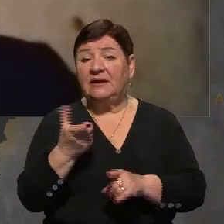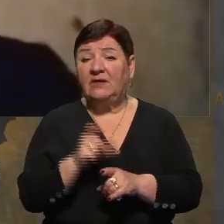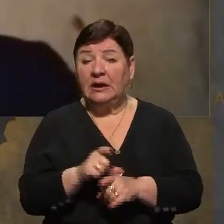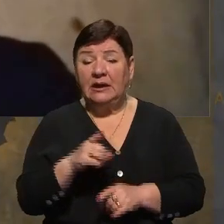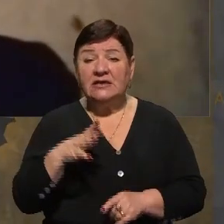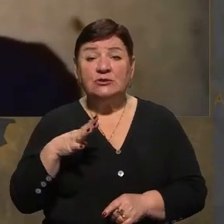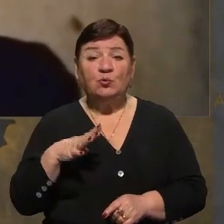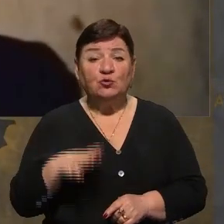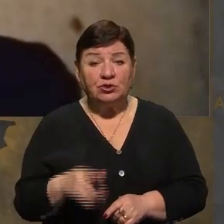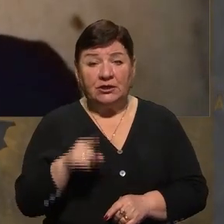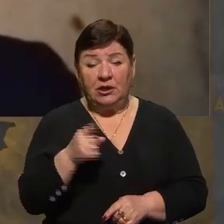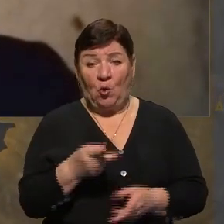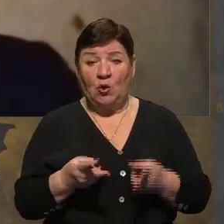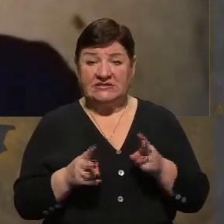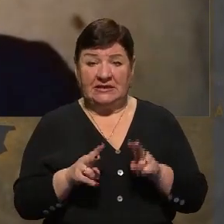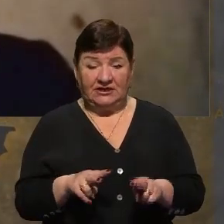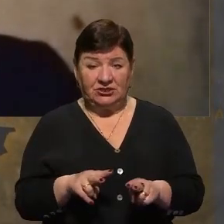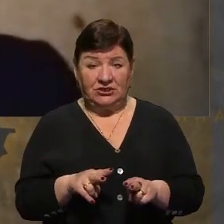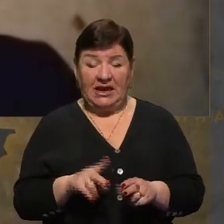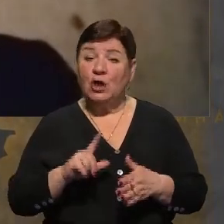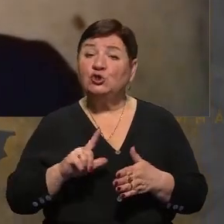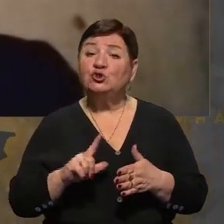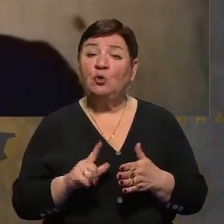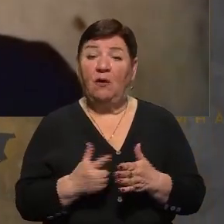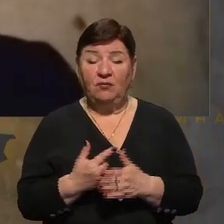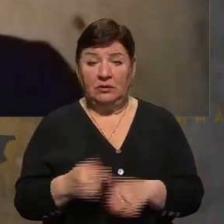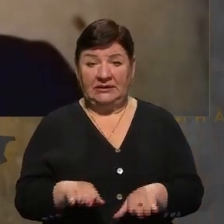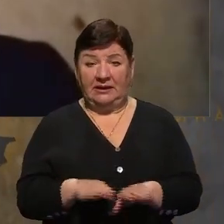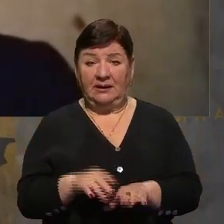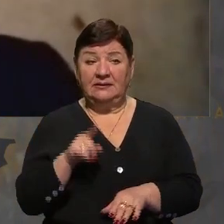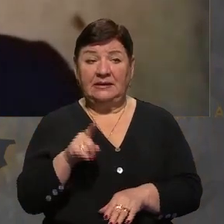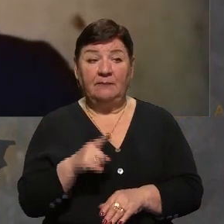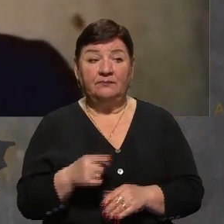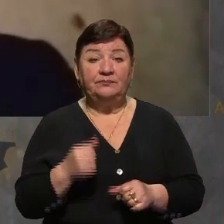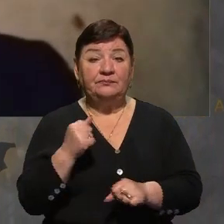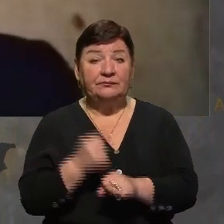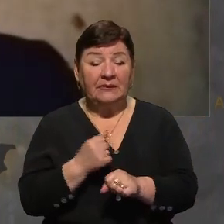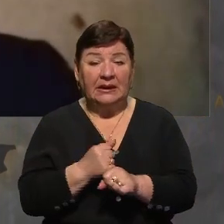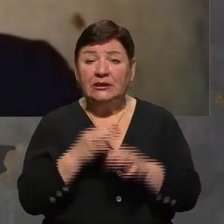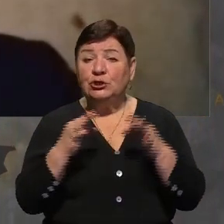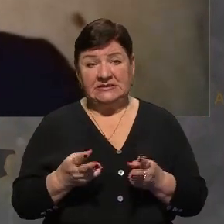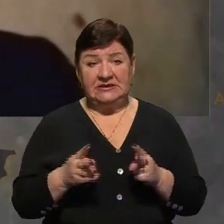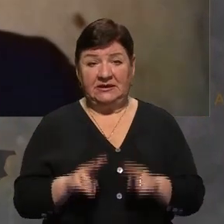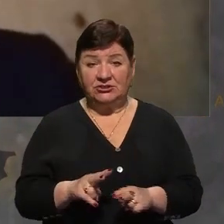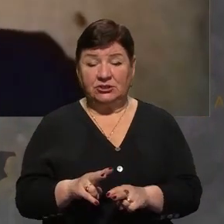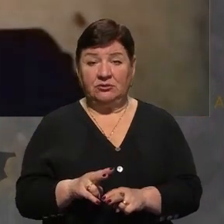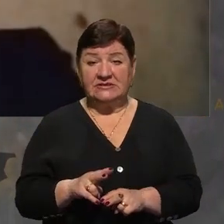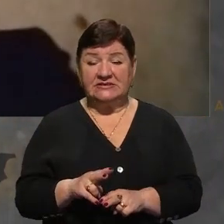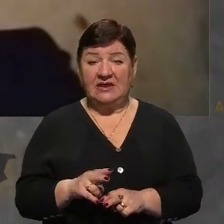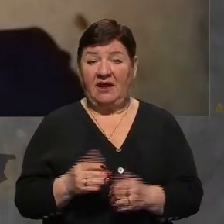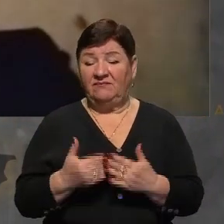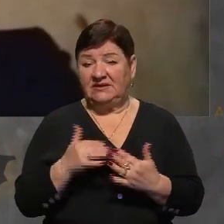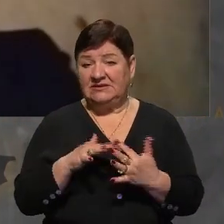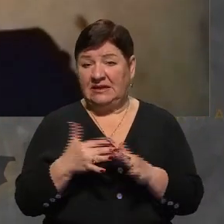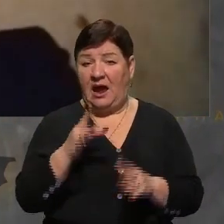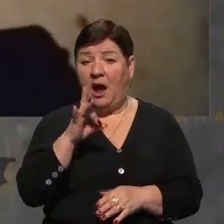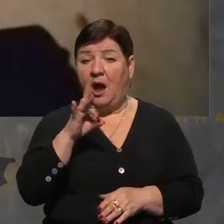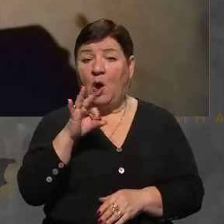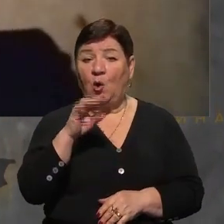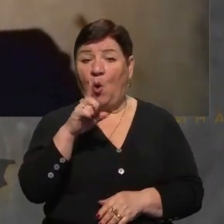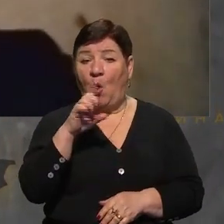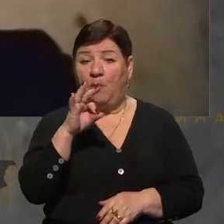змушені його залишити. Хоча, знову ж таки, там від того Роботіна вже нічого не залишилося. Пане Костянтине, а ті позиції,